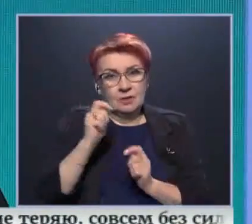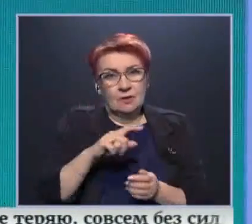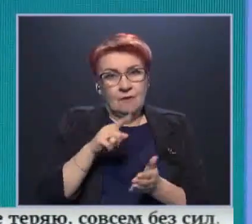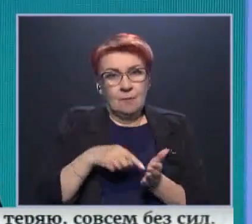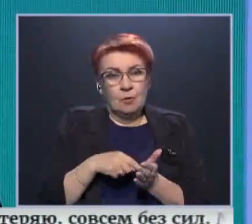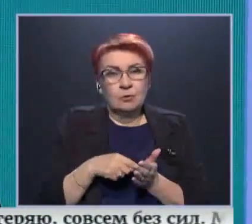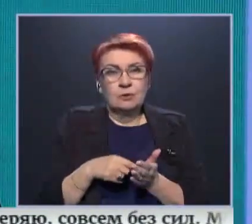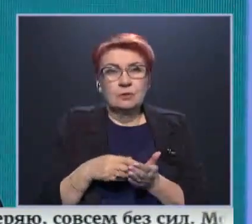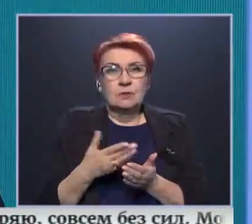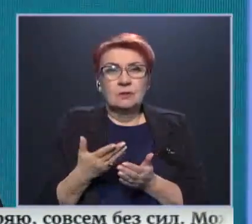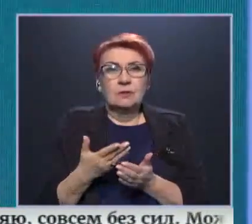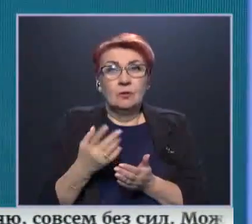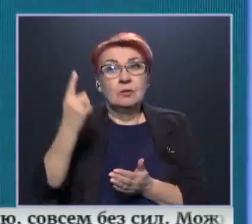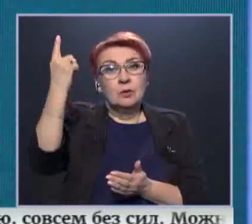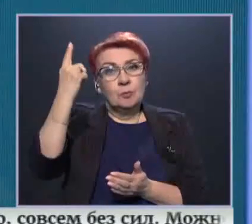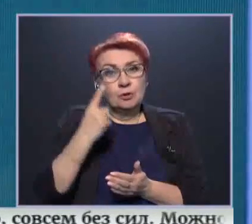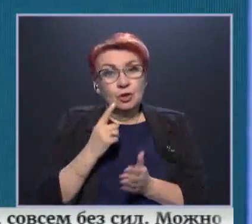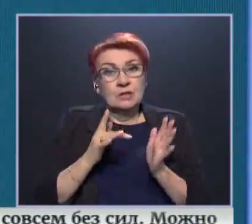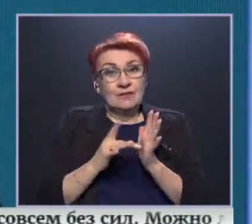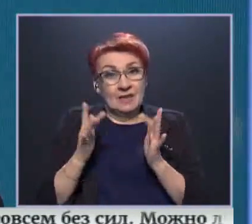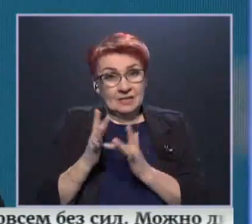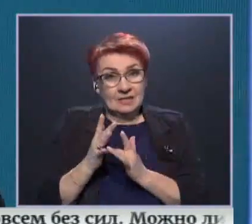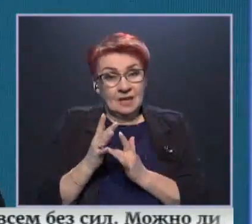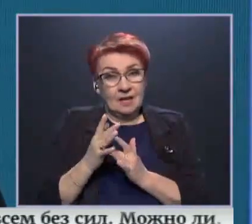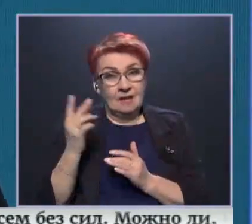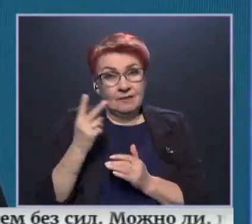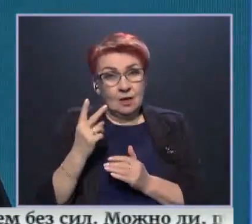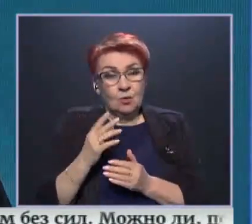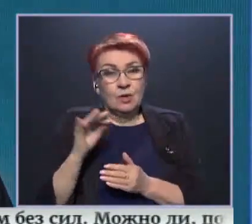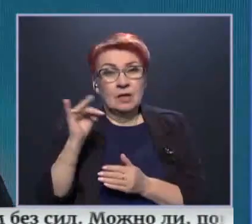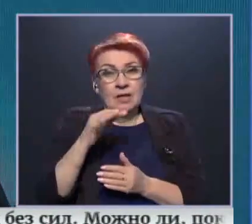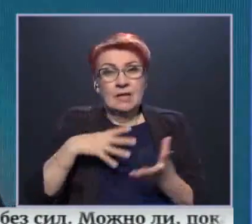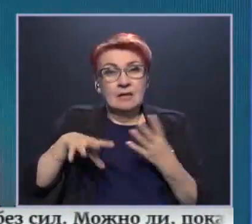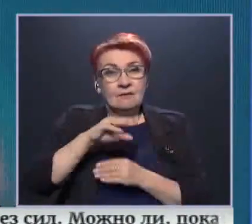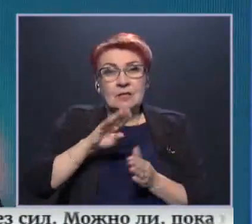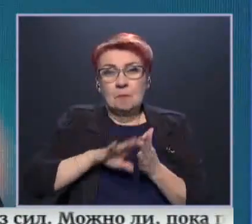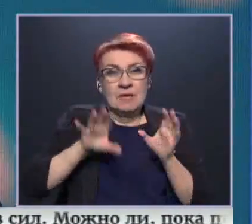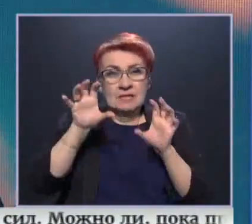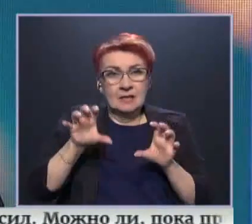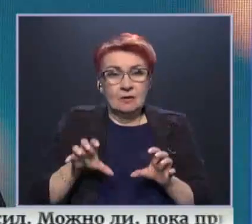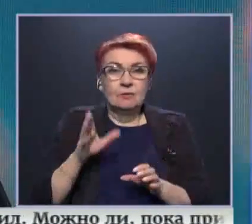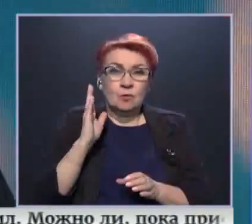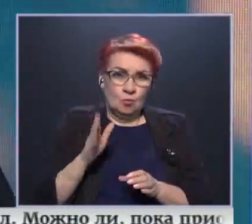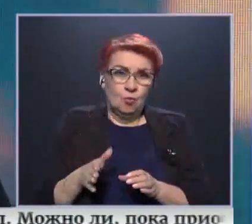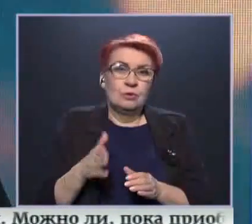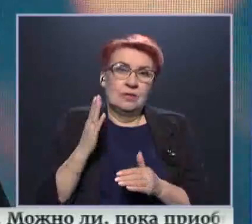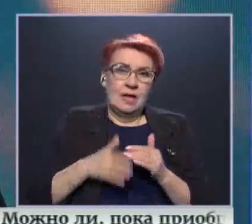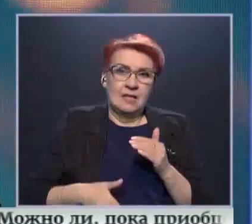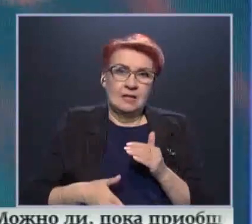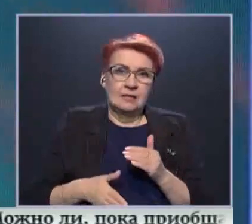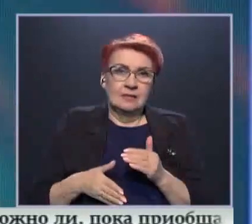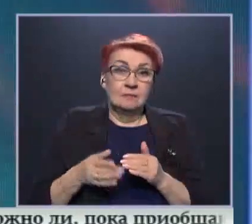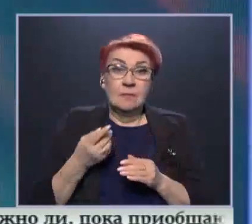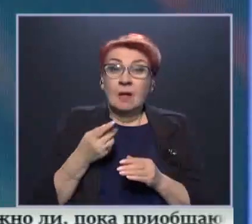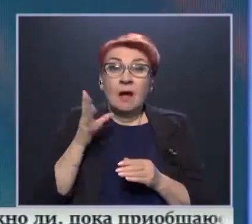будет второе славное пришествие Христа, и всем беззакониям будет положен конец. Об этом не знает